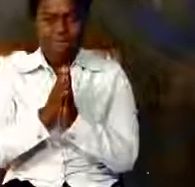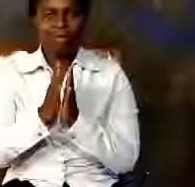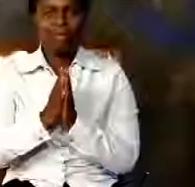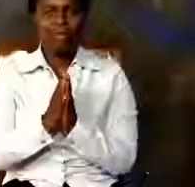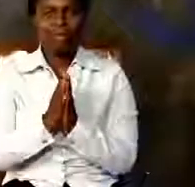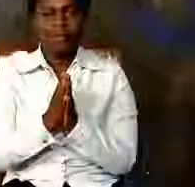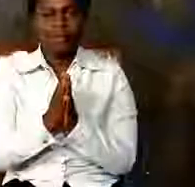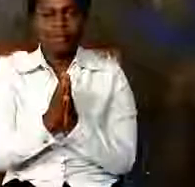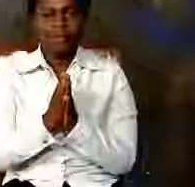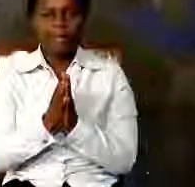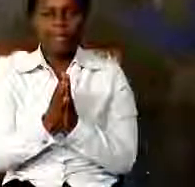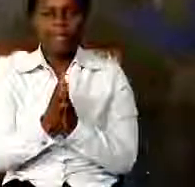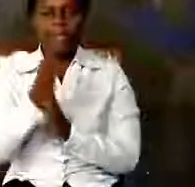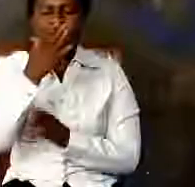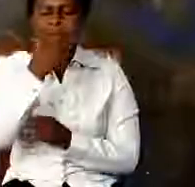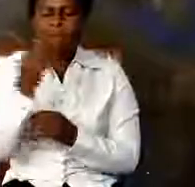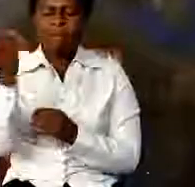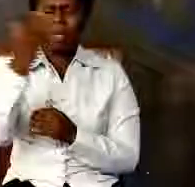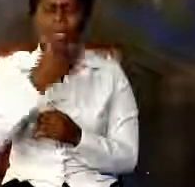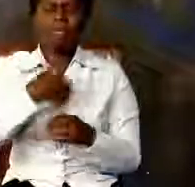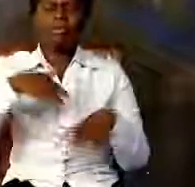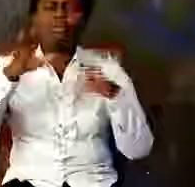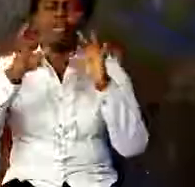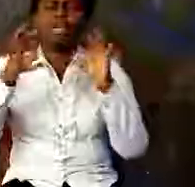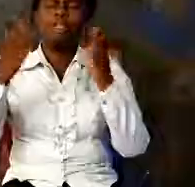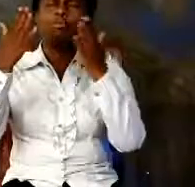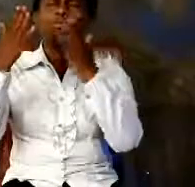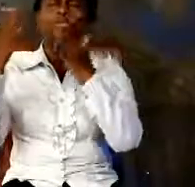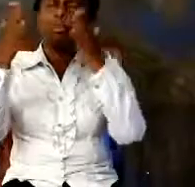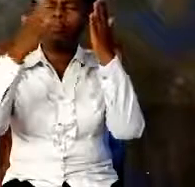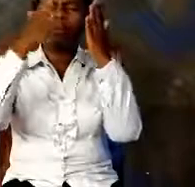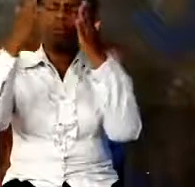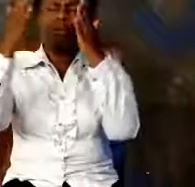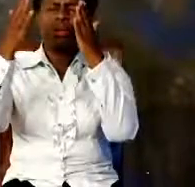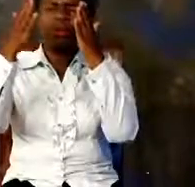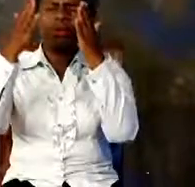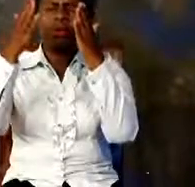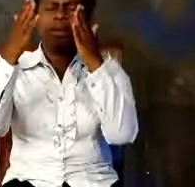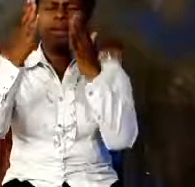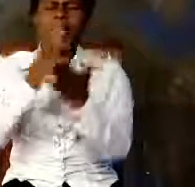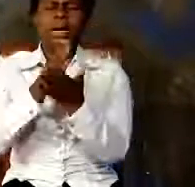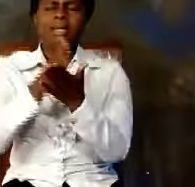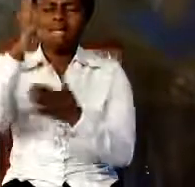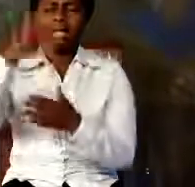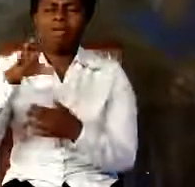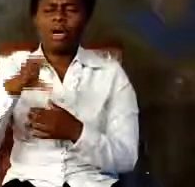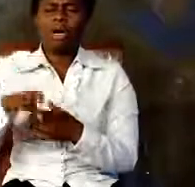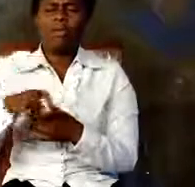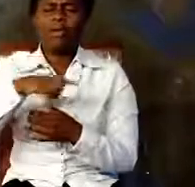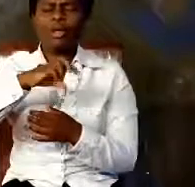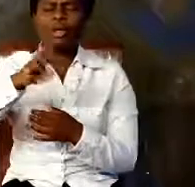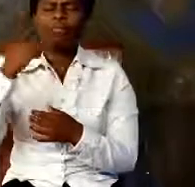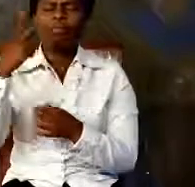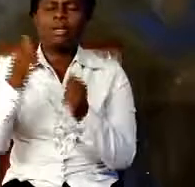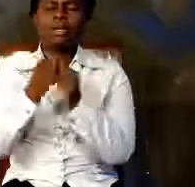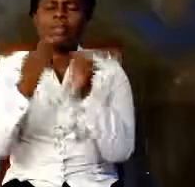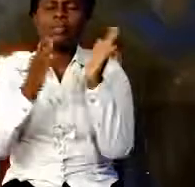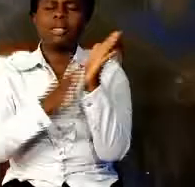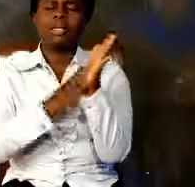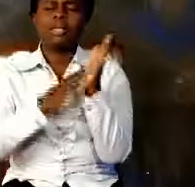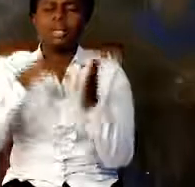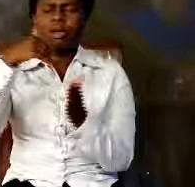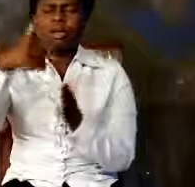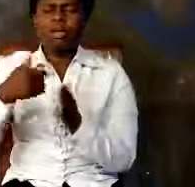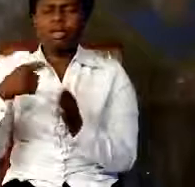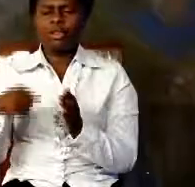tunapoomba. Baba yetu mtakatifu, Mungu wa mbinguni, katika mwaka huu 2019 na katika mwezi